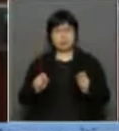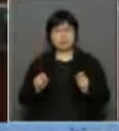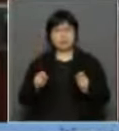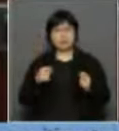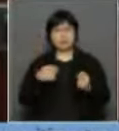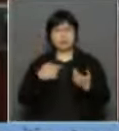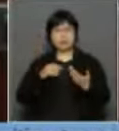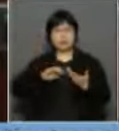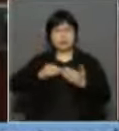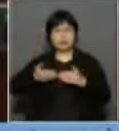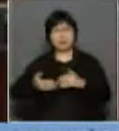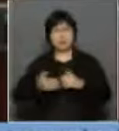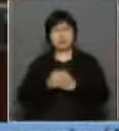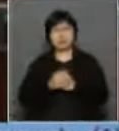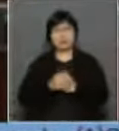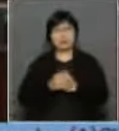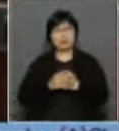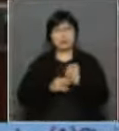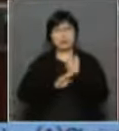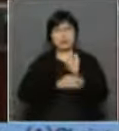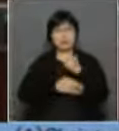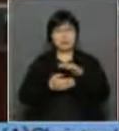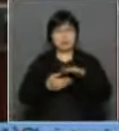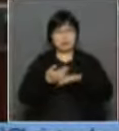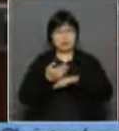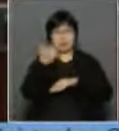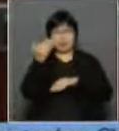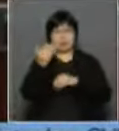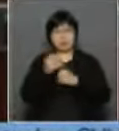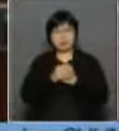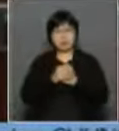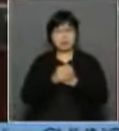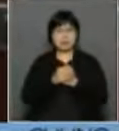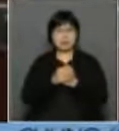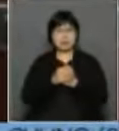行之，對司法覆核覺得